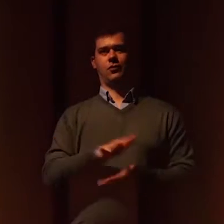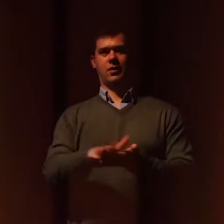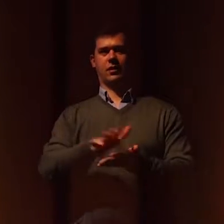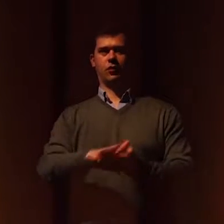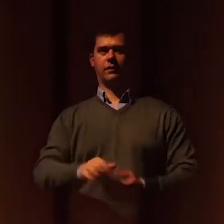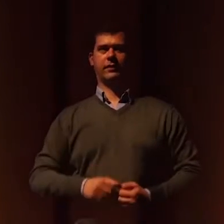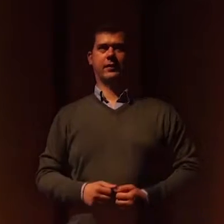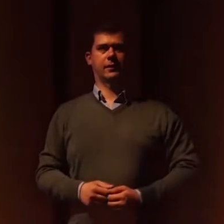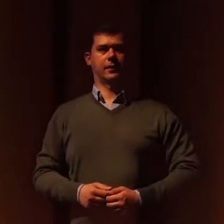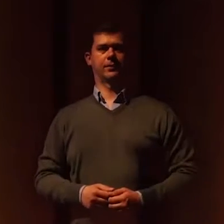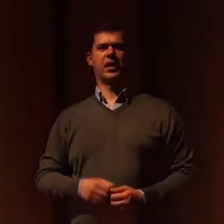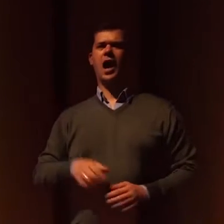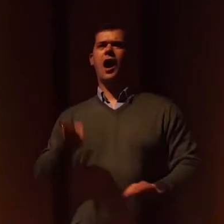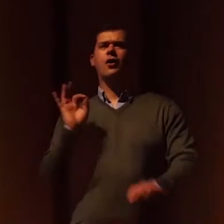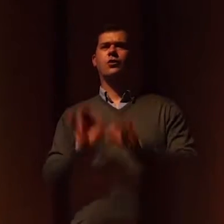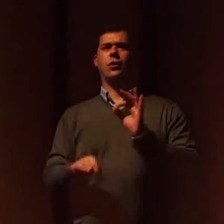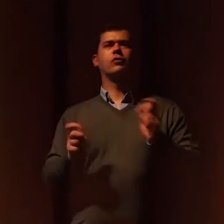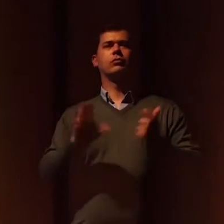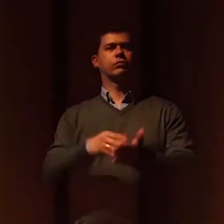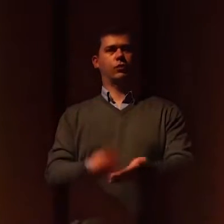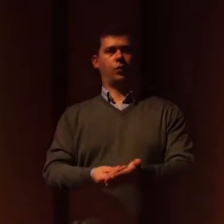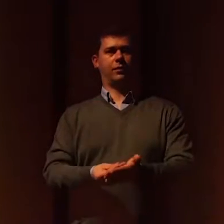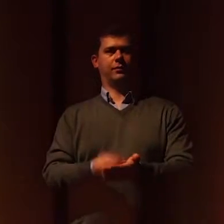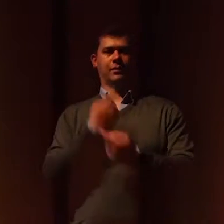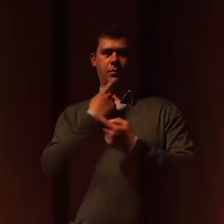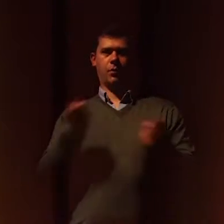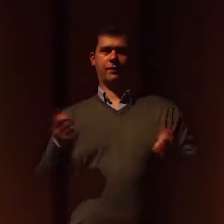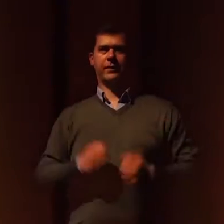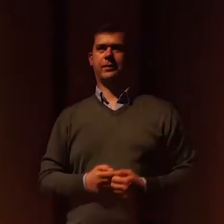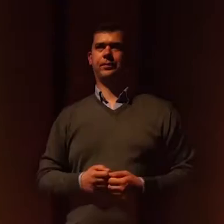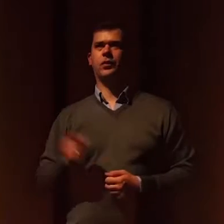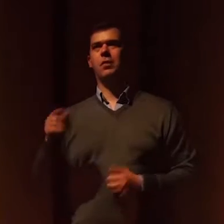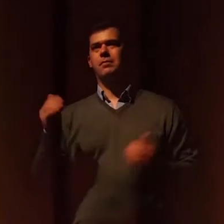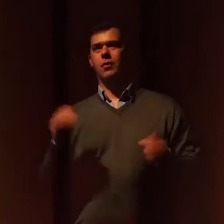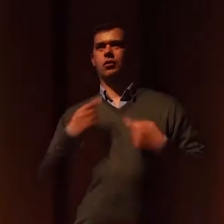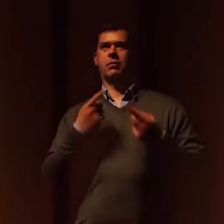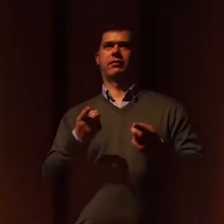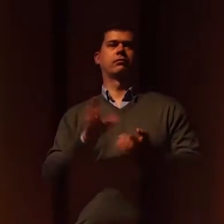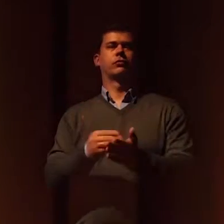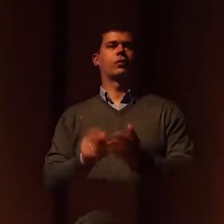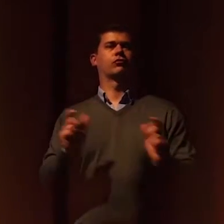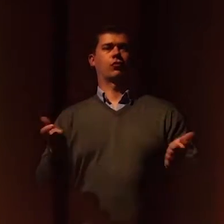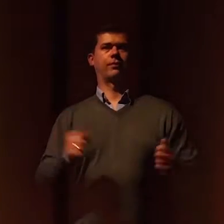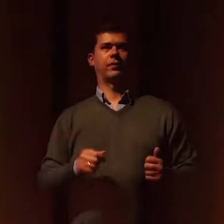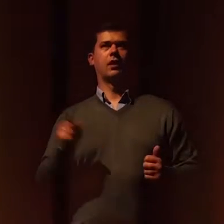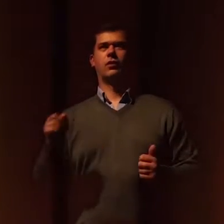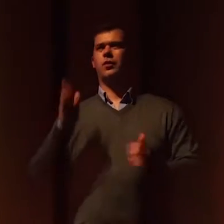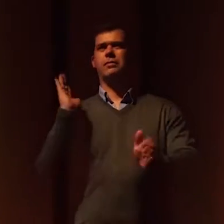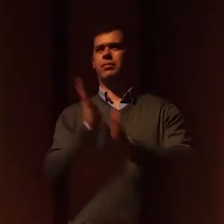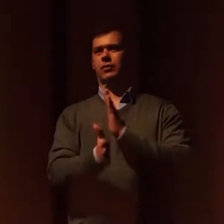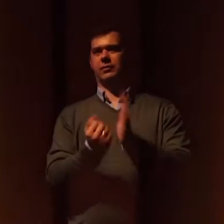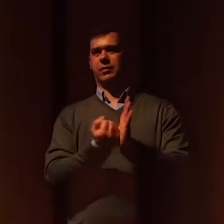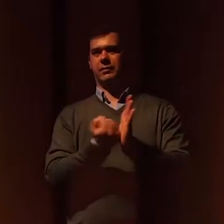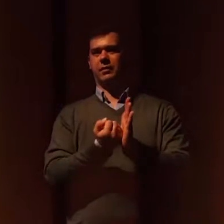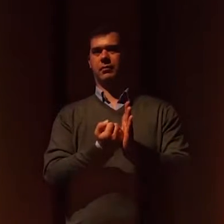traktowania jakie konkretne przykłady które nie można tutaj dać chociażby najprostsze